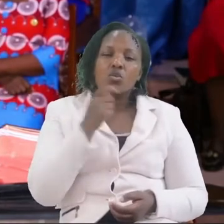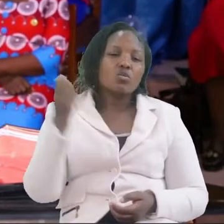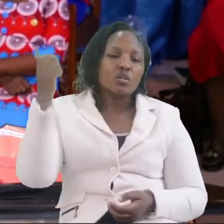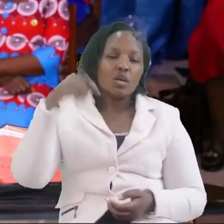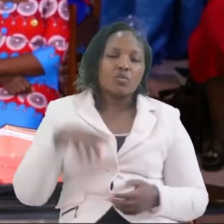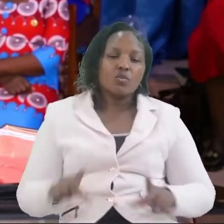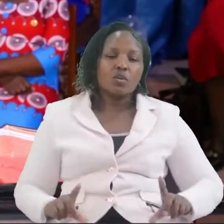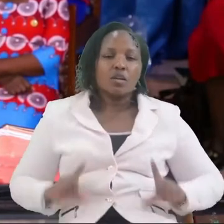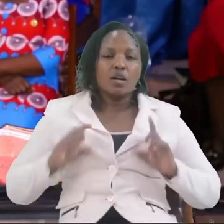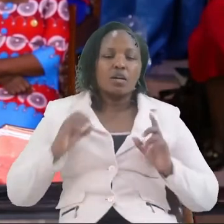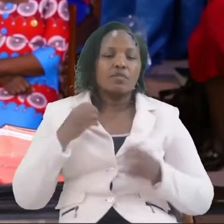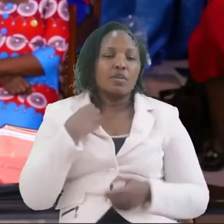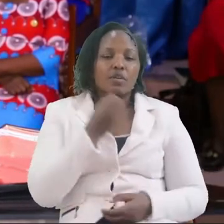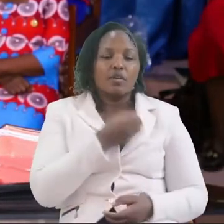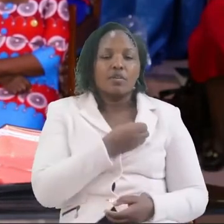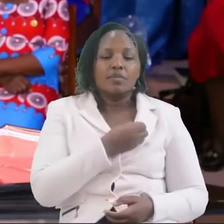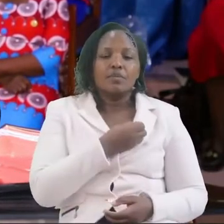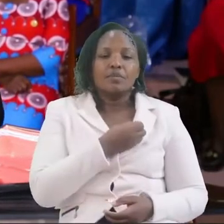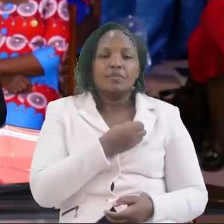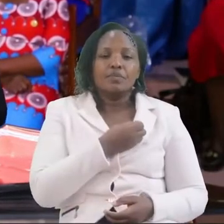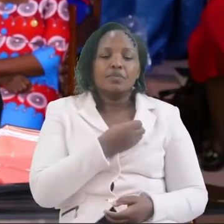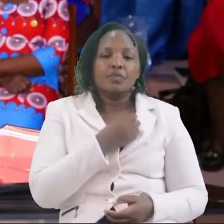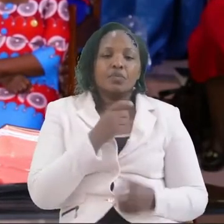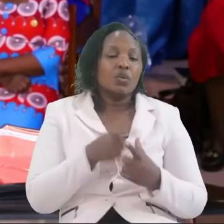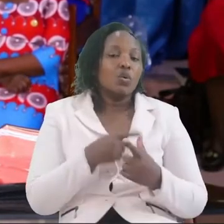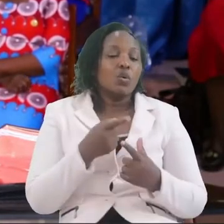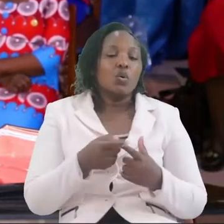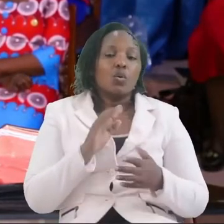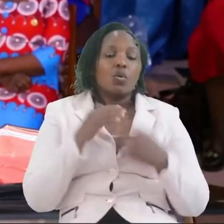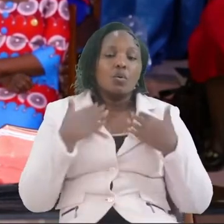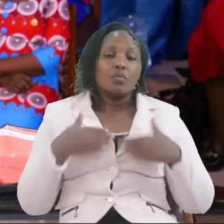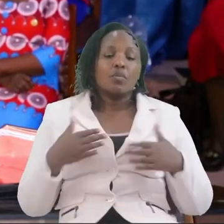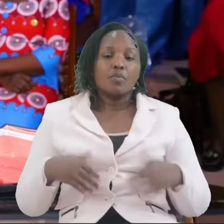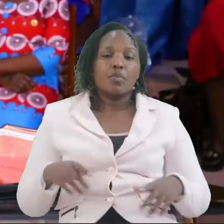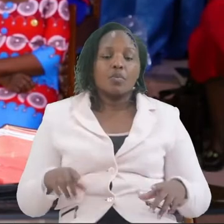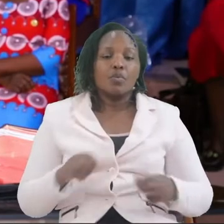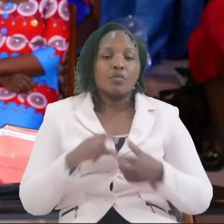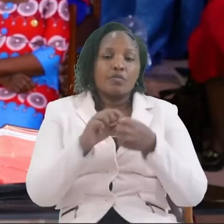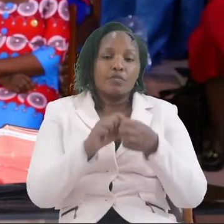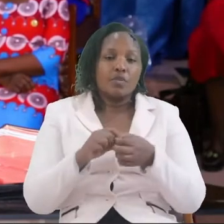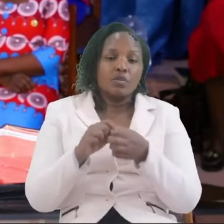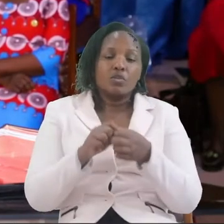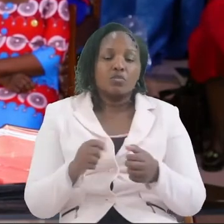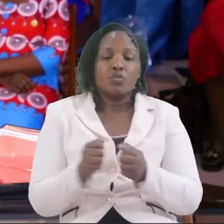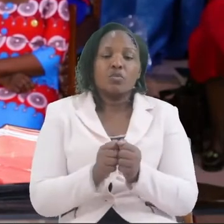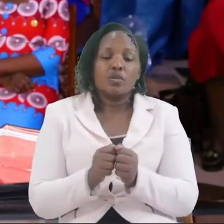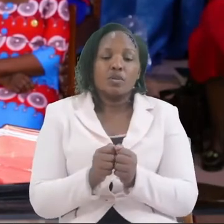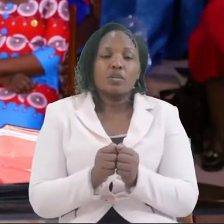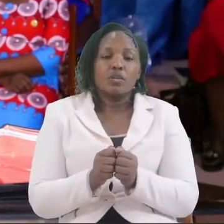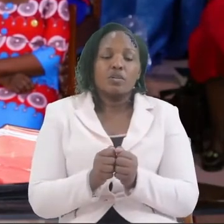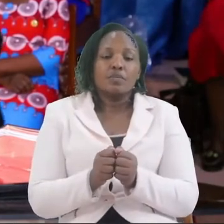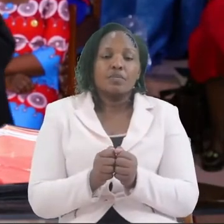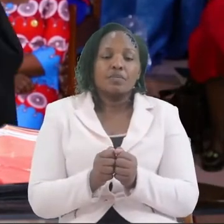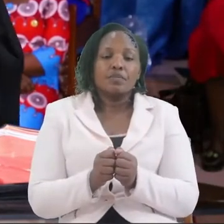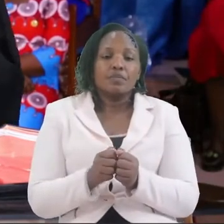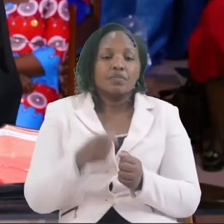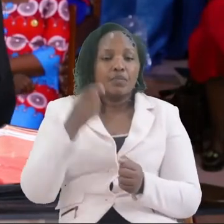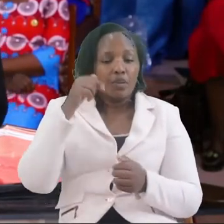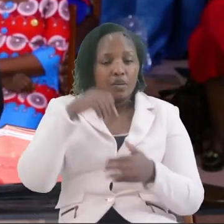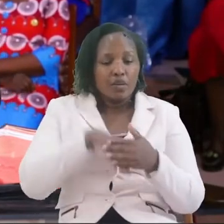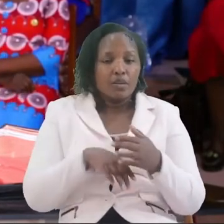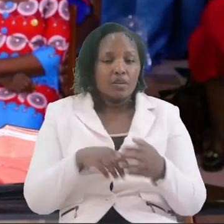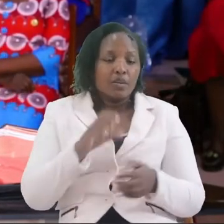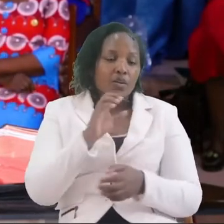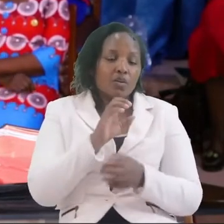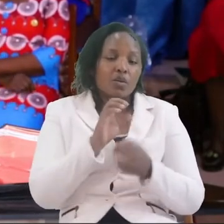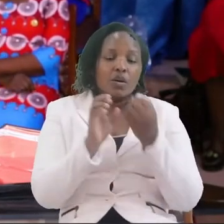maisha tunayeishi, hata hakutokani na watu ambaye tunashirikiana nao. Kwa sababu katika nchi